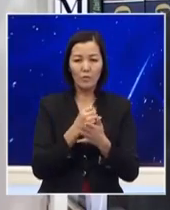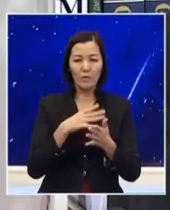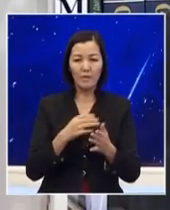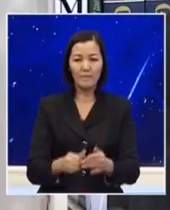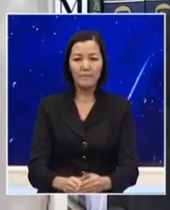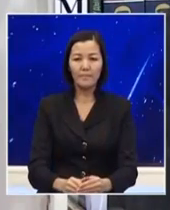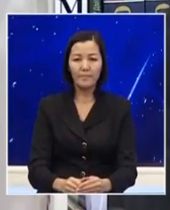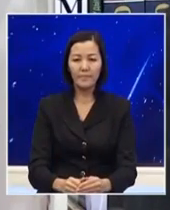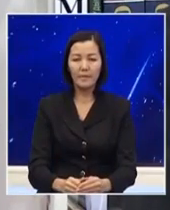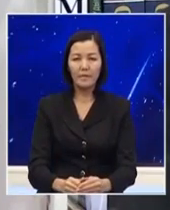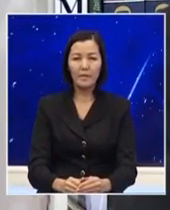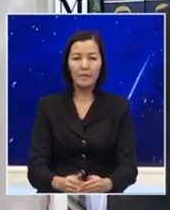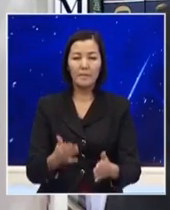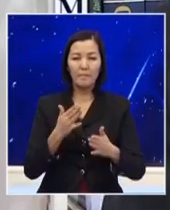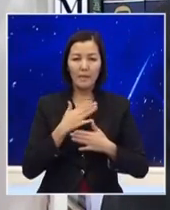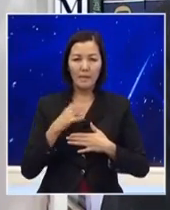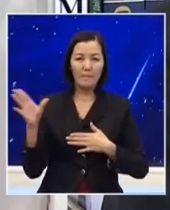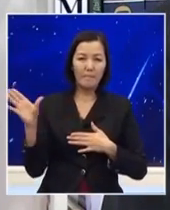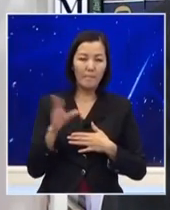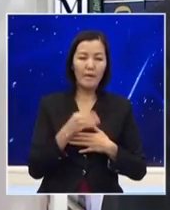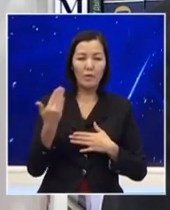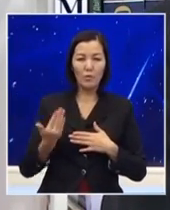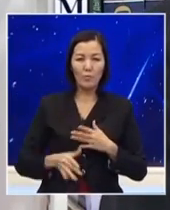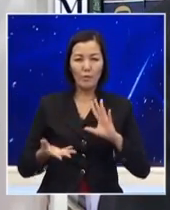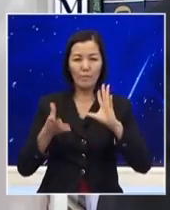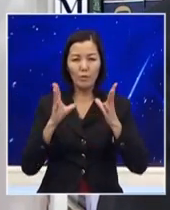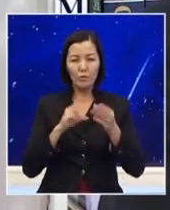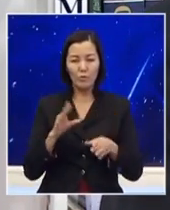бүкіл өміріне жалпы шолу жасадым. Тезек